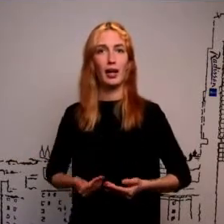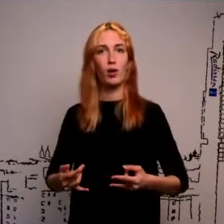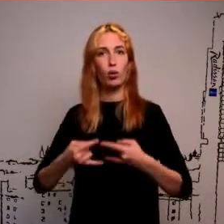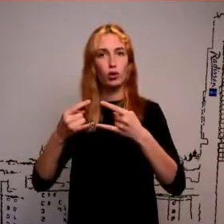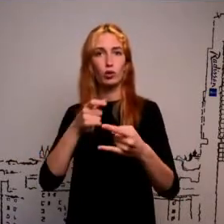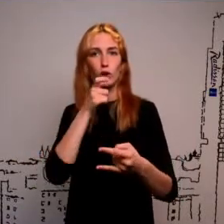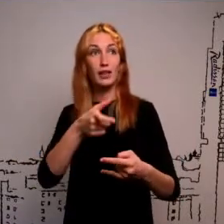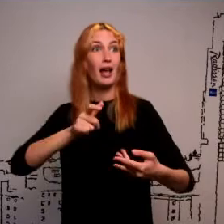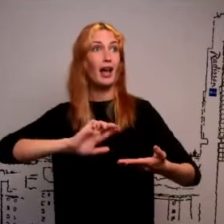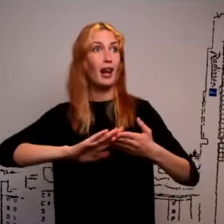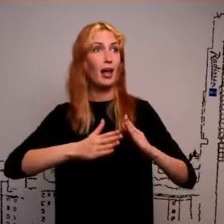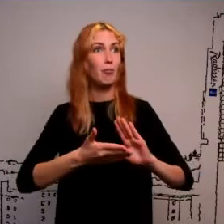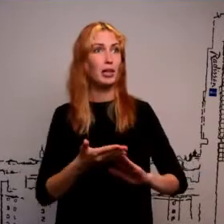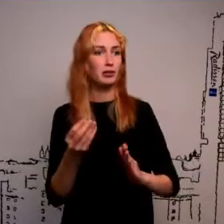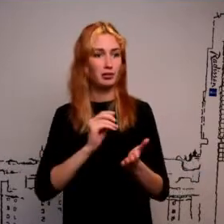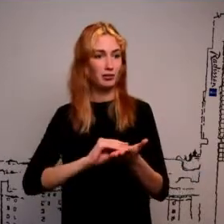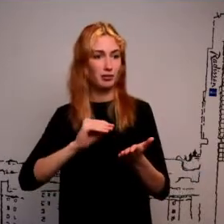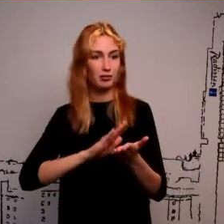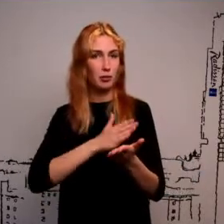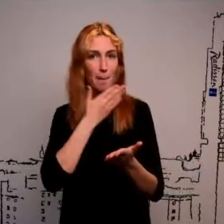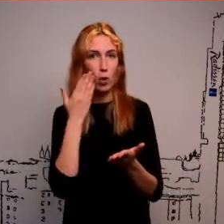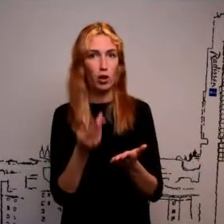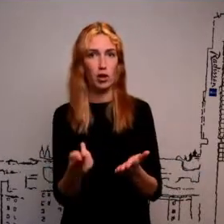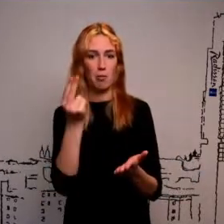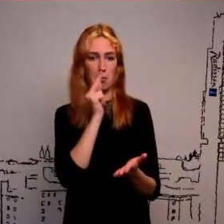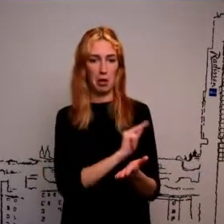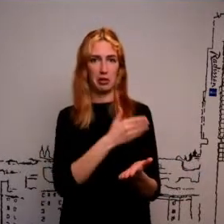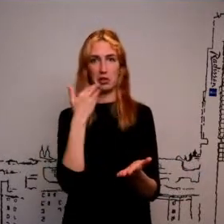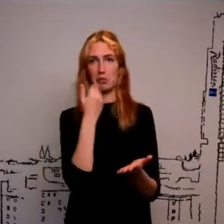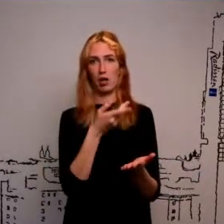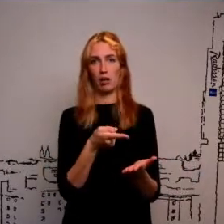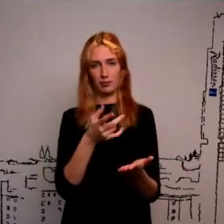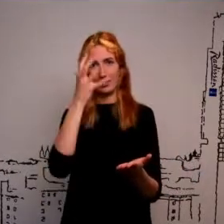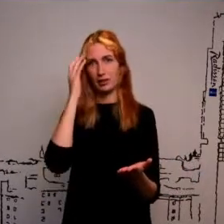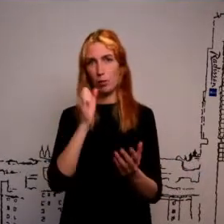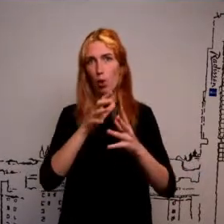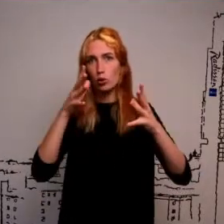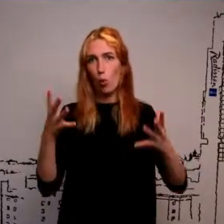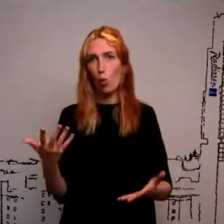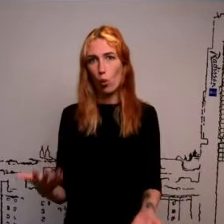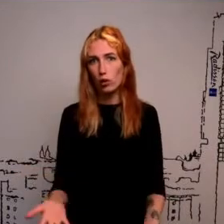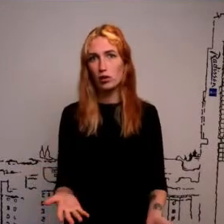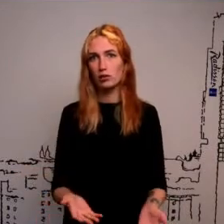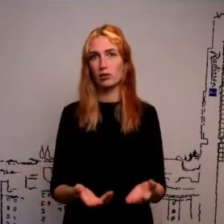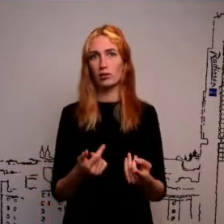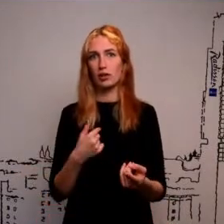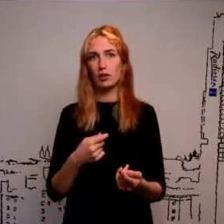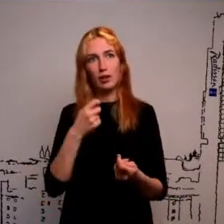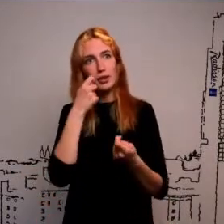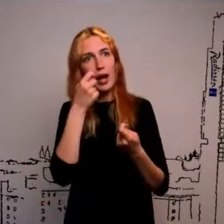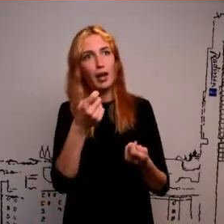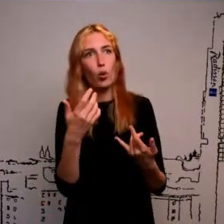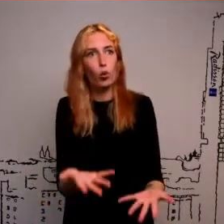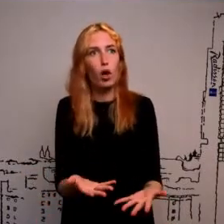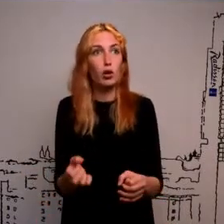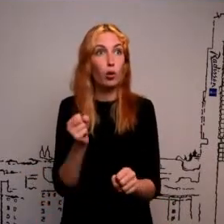lepingut, aga näed palk ei maksmata, et siis on nagu jama kui palju, et tõendada seda, et kas see töö suhe üldse oli, mis